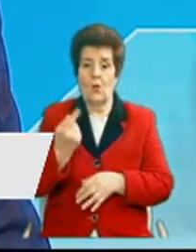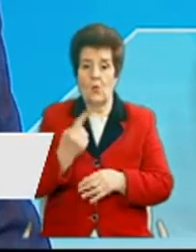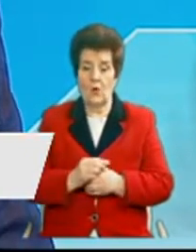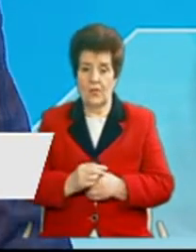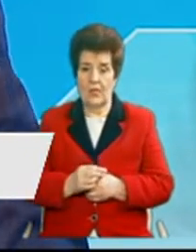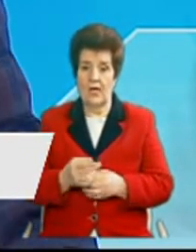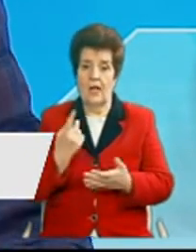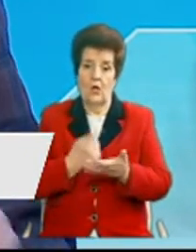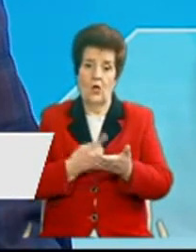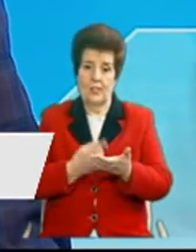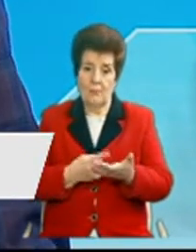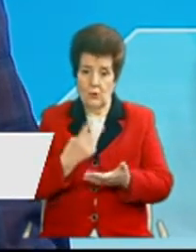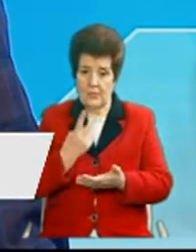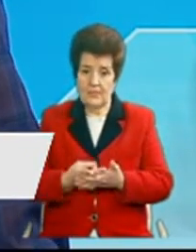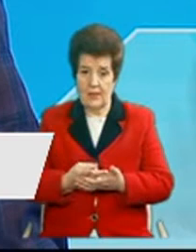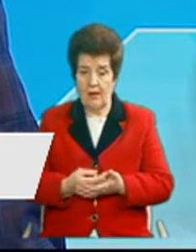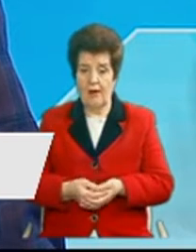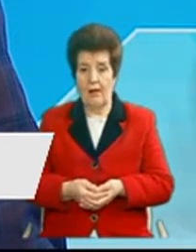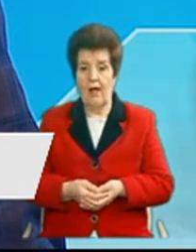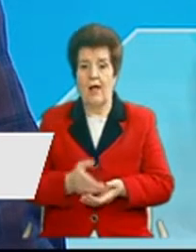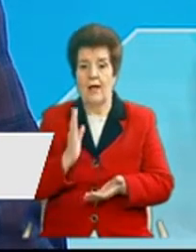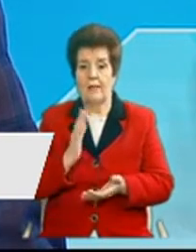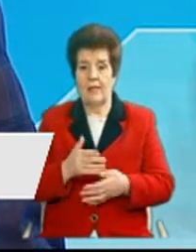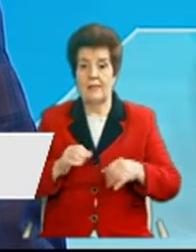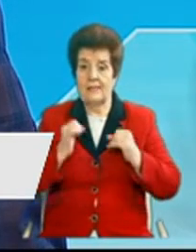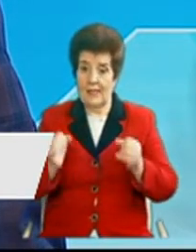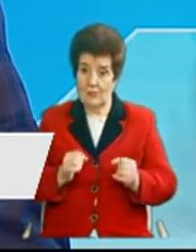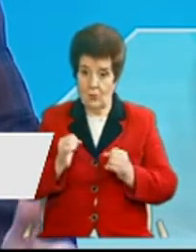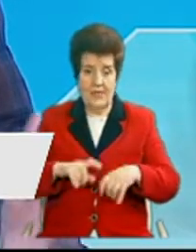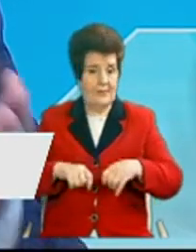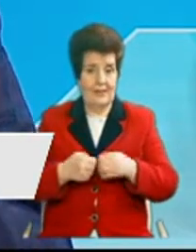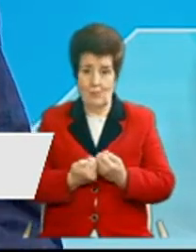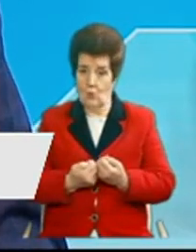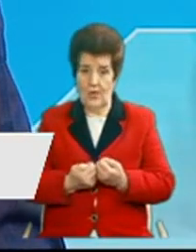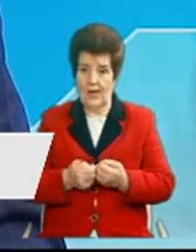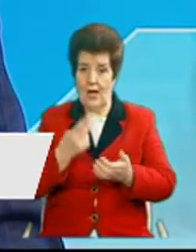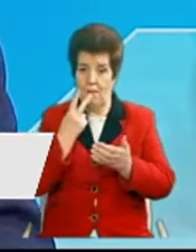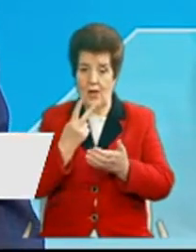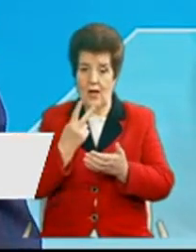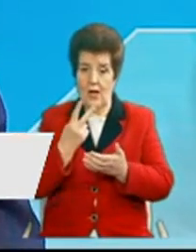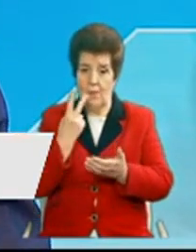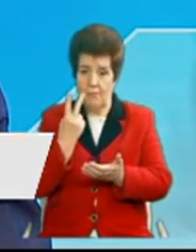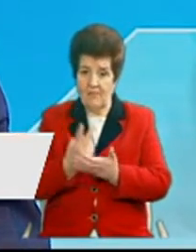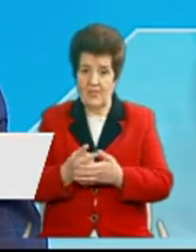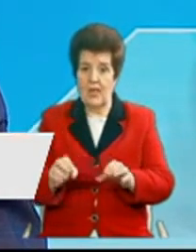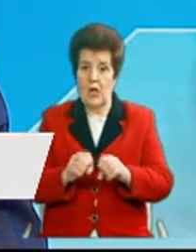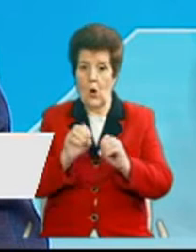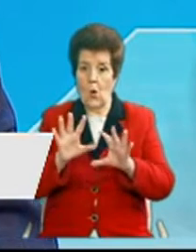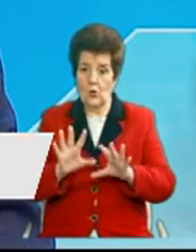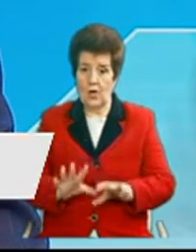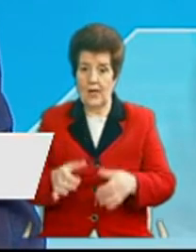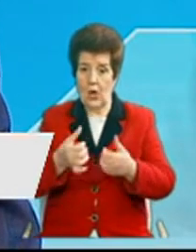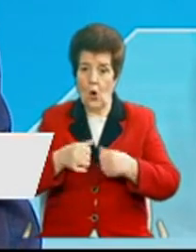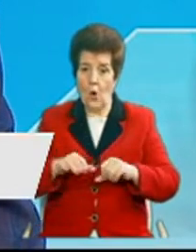vor demonstra, deoarece noi la toate întâlnirile ne străduim să nu încălcăm prevederile hotărârilor